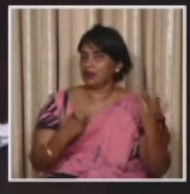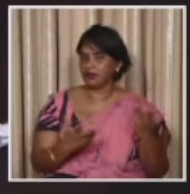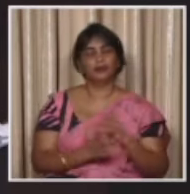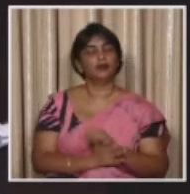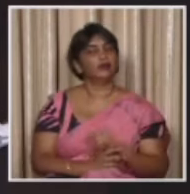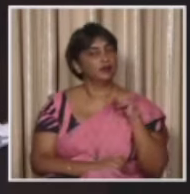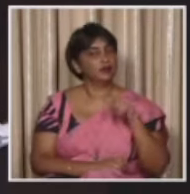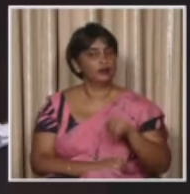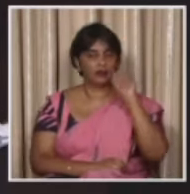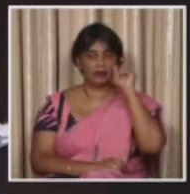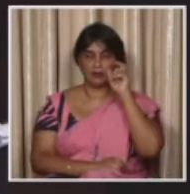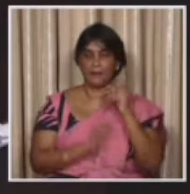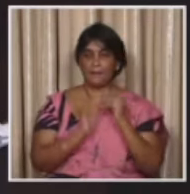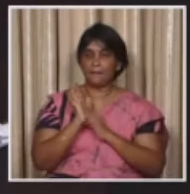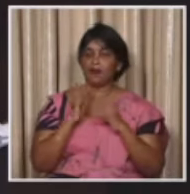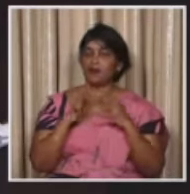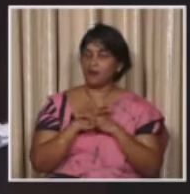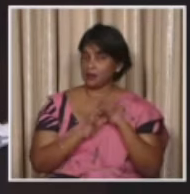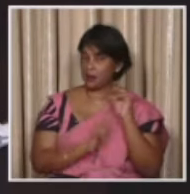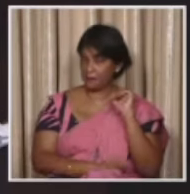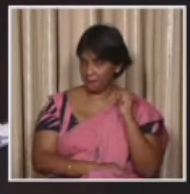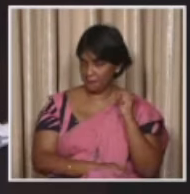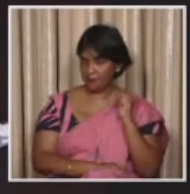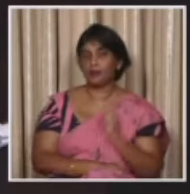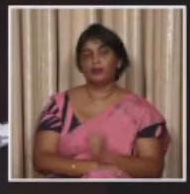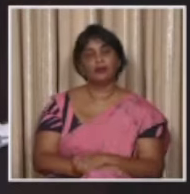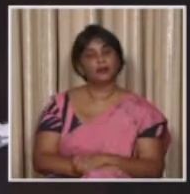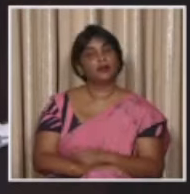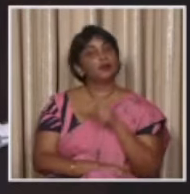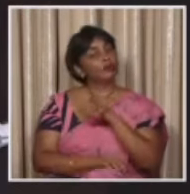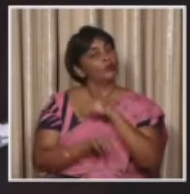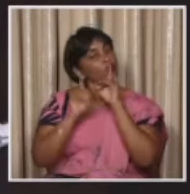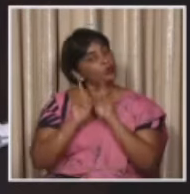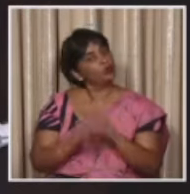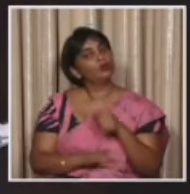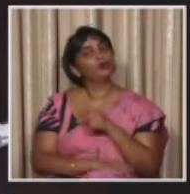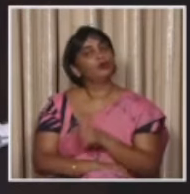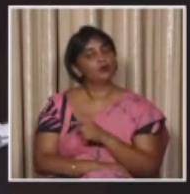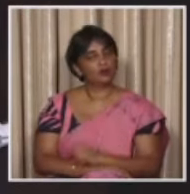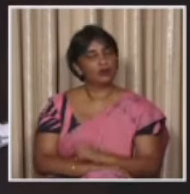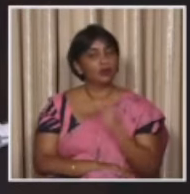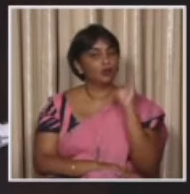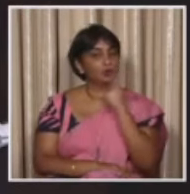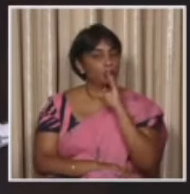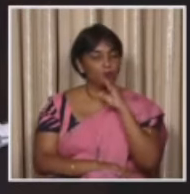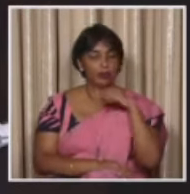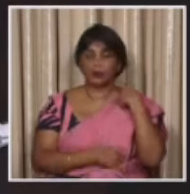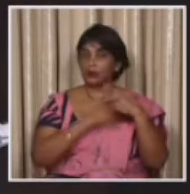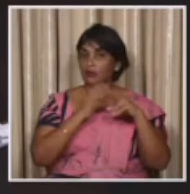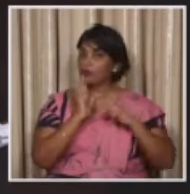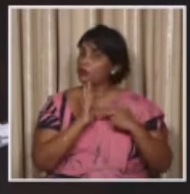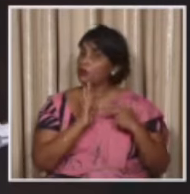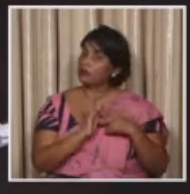දැන් බලන්න මෙගාවට් 50කට ඒ වගේම සුලම් බල ව්‍යාපෘතියකට